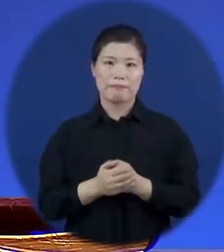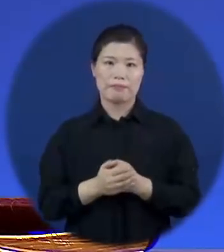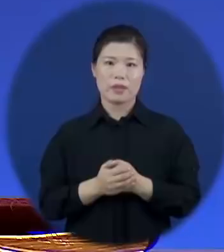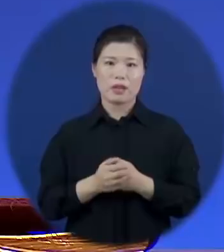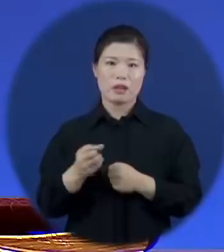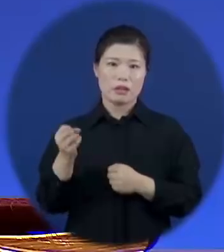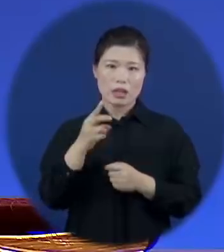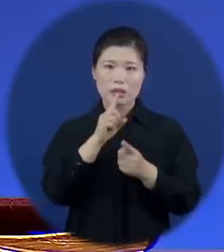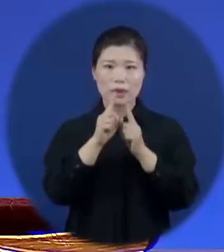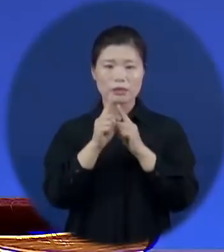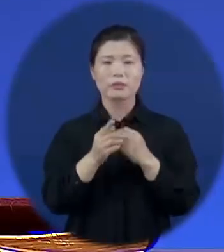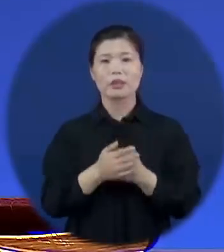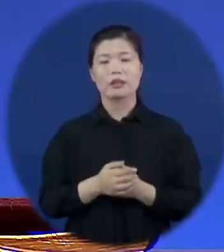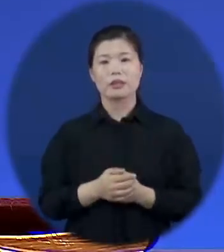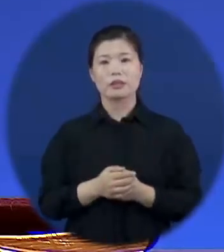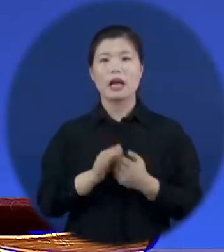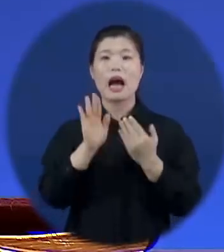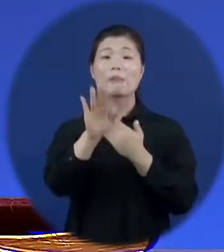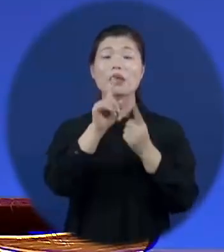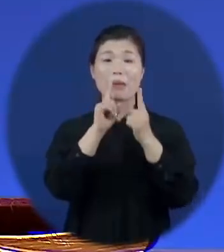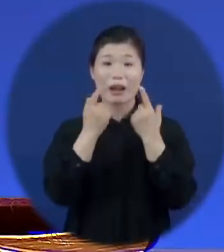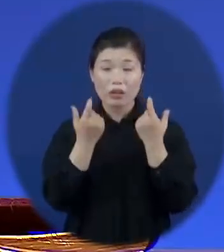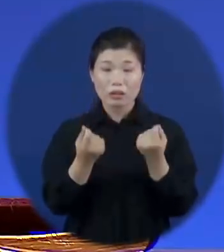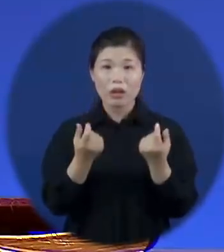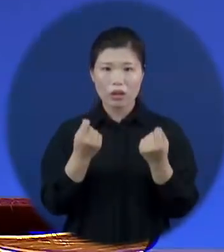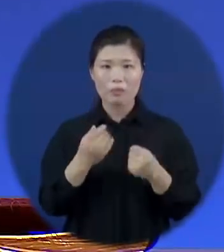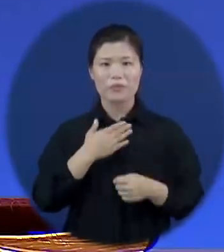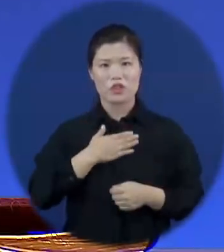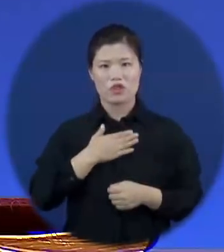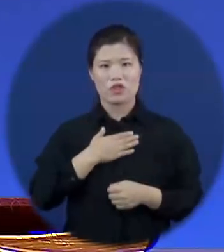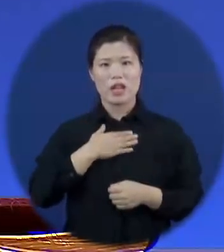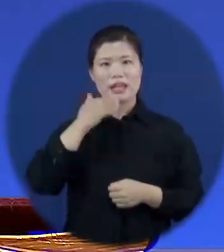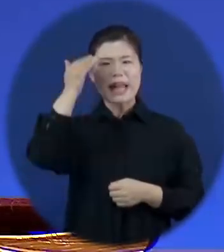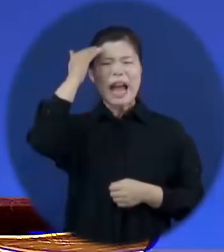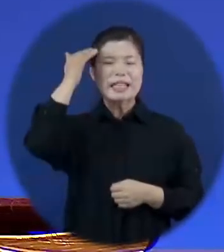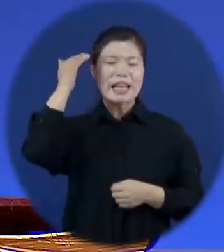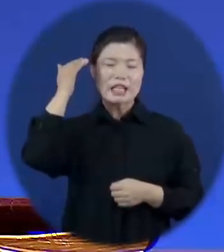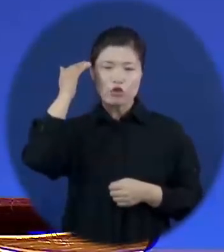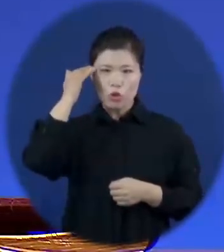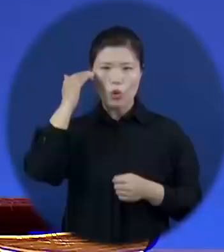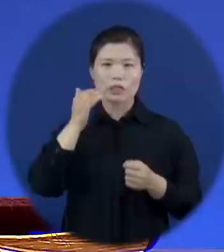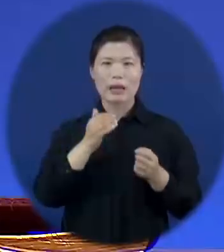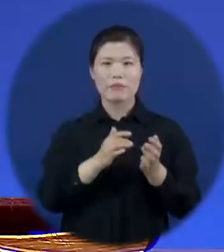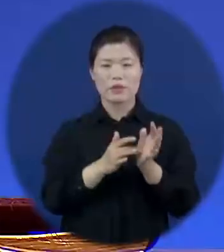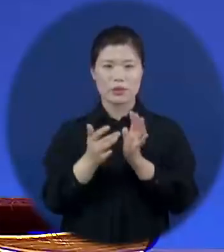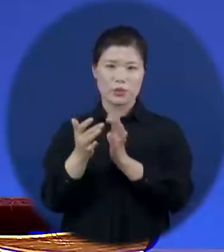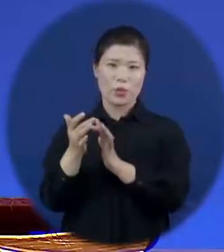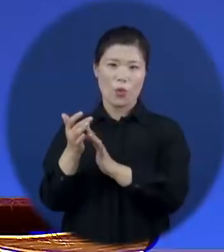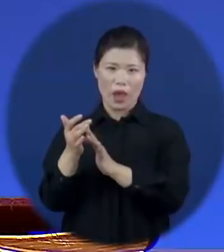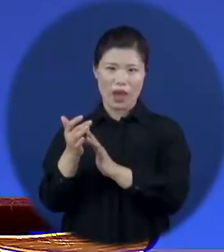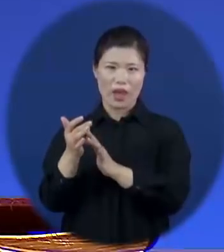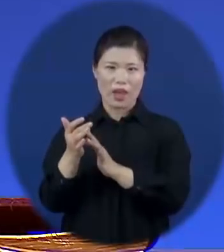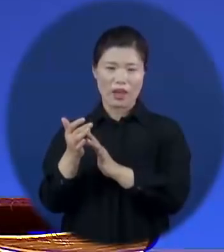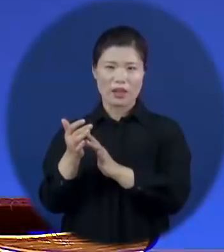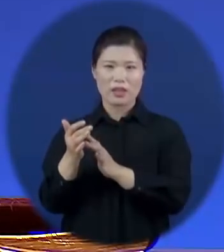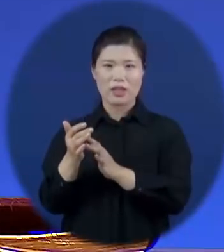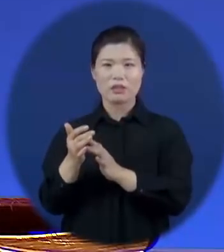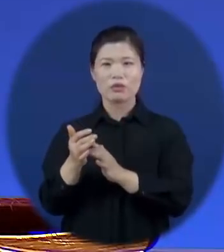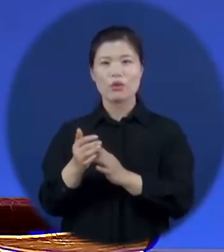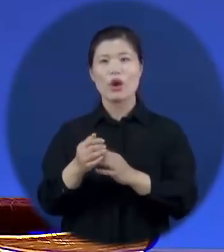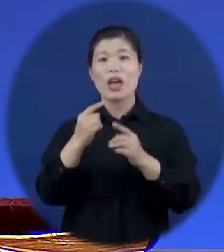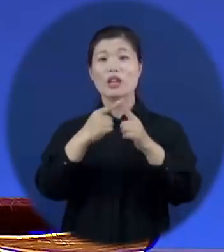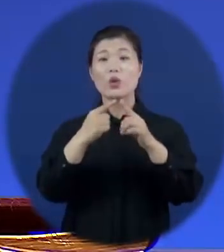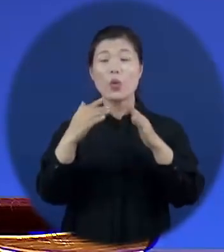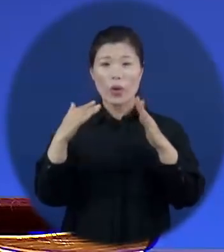앞에서 말했듯이 저는 대한예수교 장로회 합동측 목사 아들로